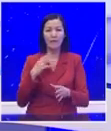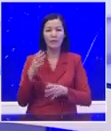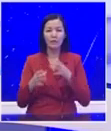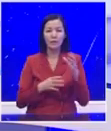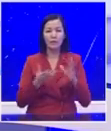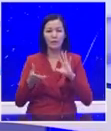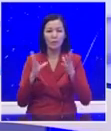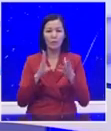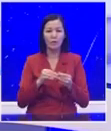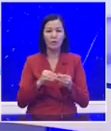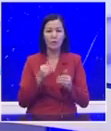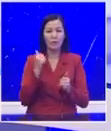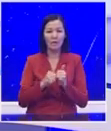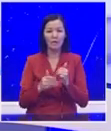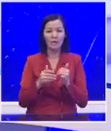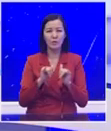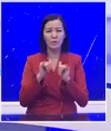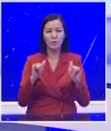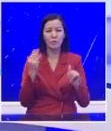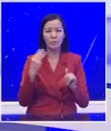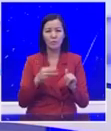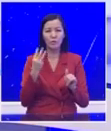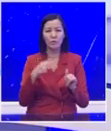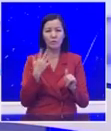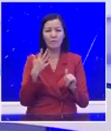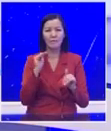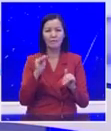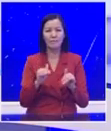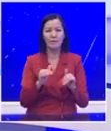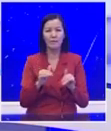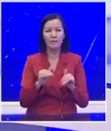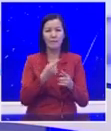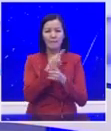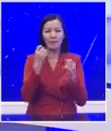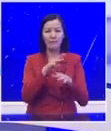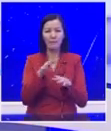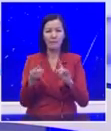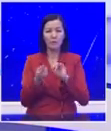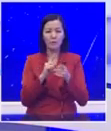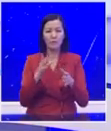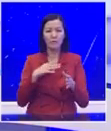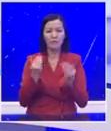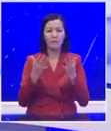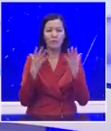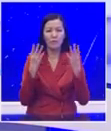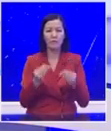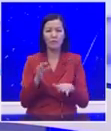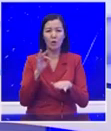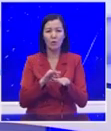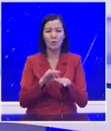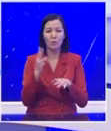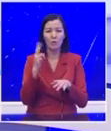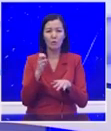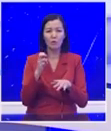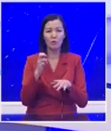Жер жаһан бойынша күн сайын өсім 30-35 мыңнан асып тұр. Мәліметтер тіпті минут сайын өзгеріп жатыр. Қазіргі күні COVID-19